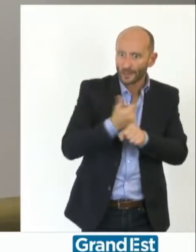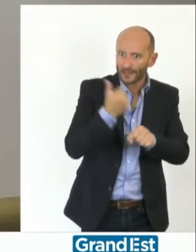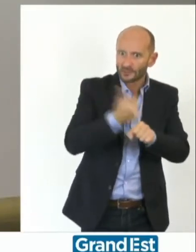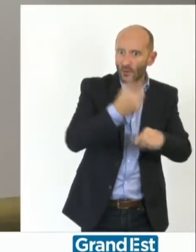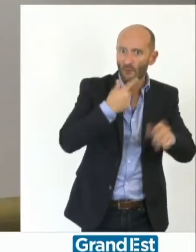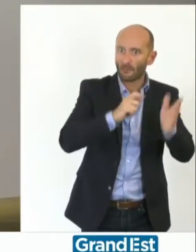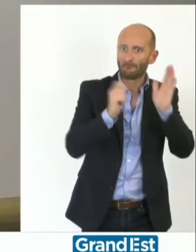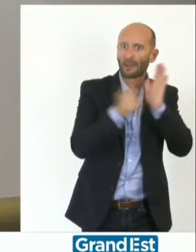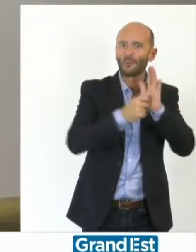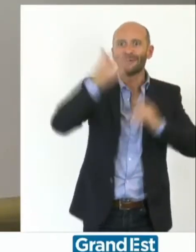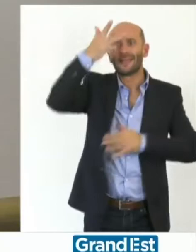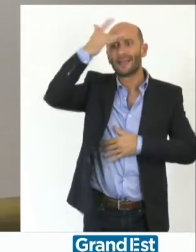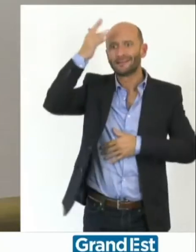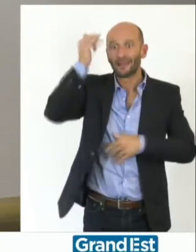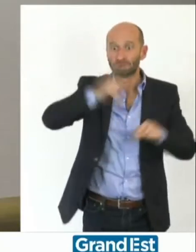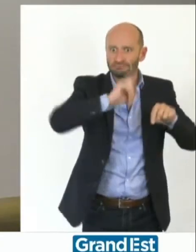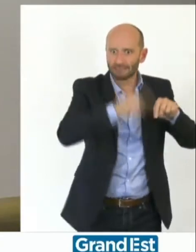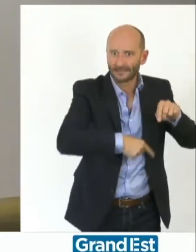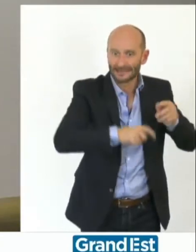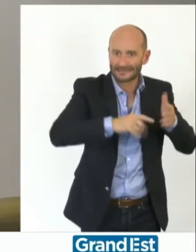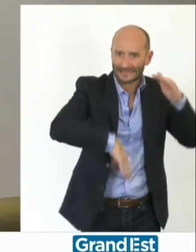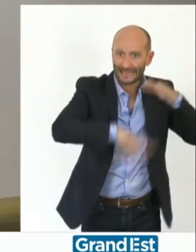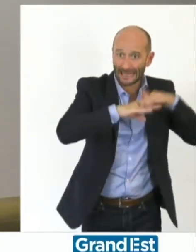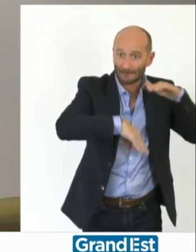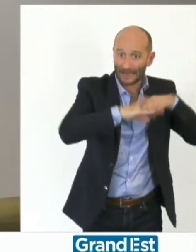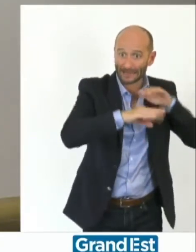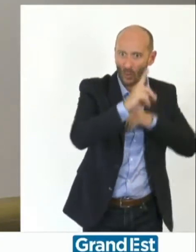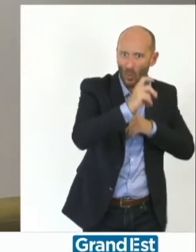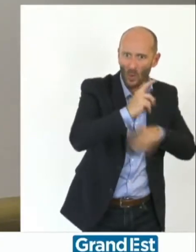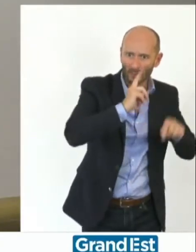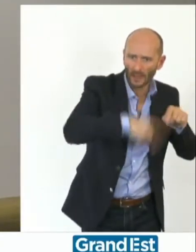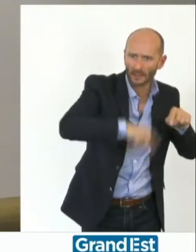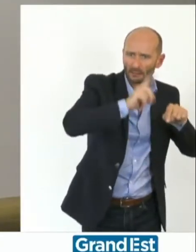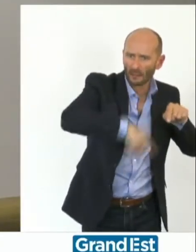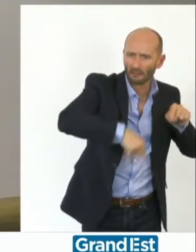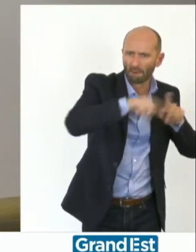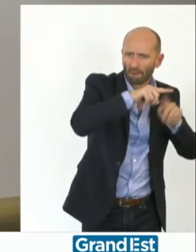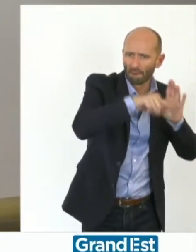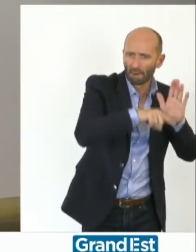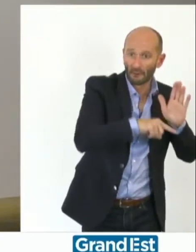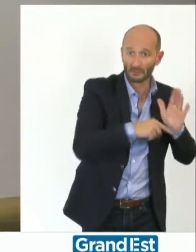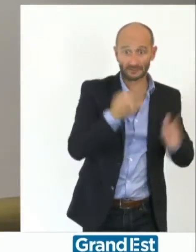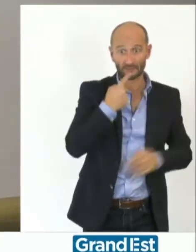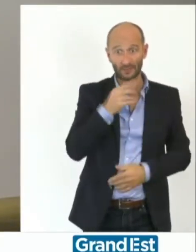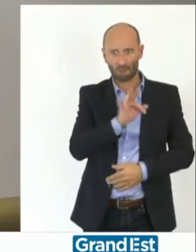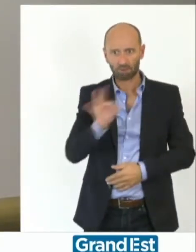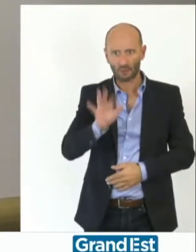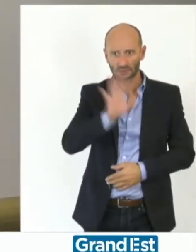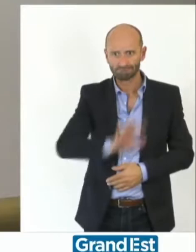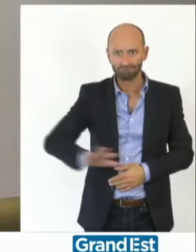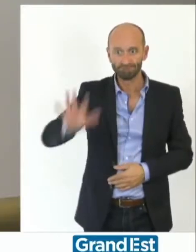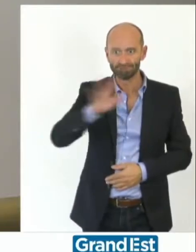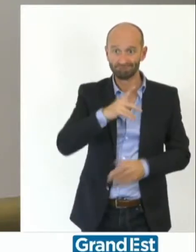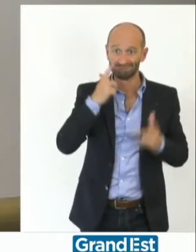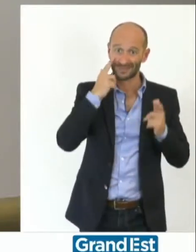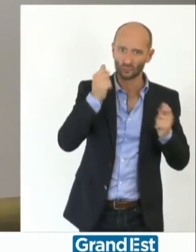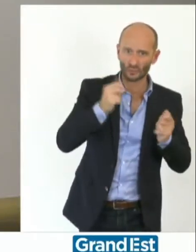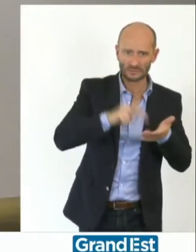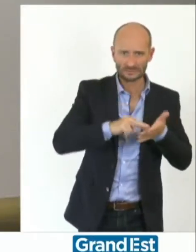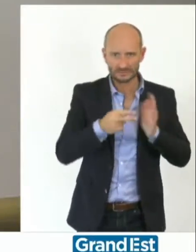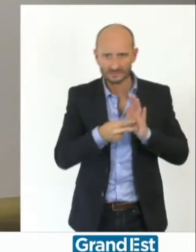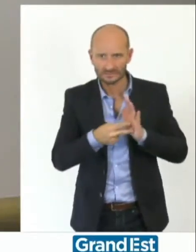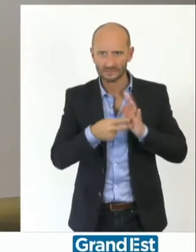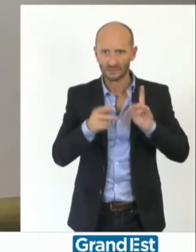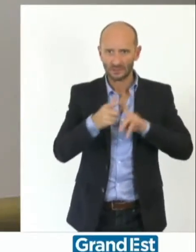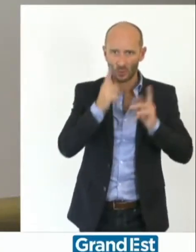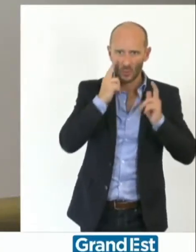estivale cela signifie que la fourniture en eau des français devient plus précaire d'autant plus que les infrastructures vieillissent